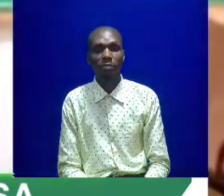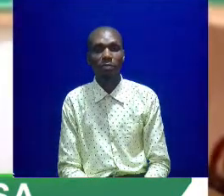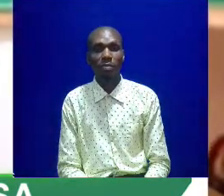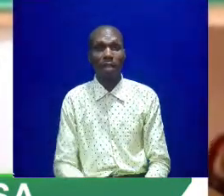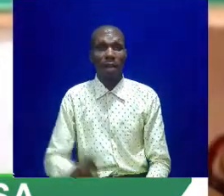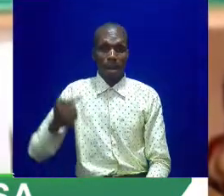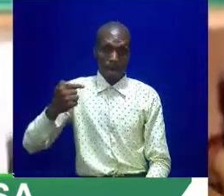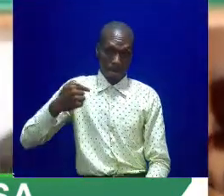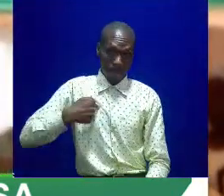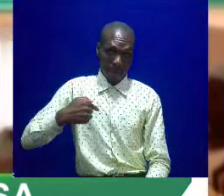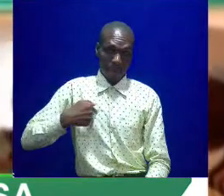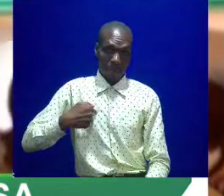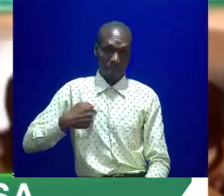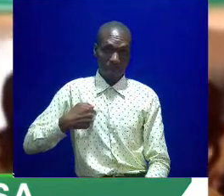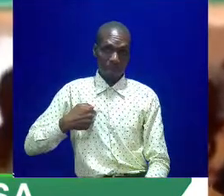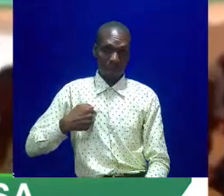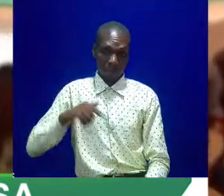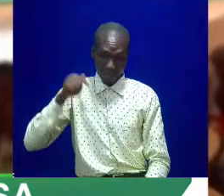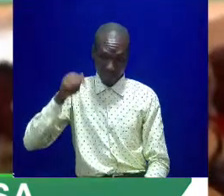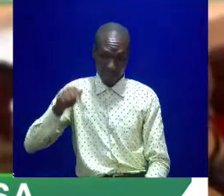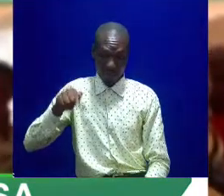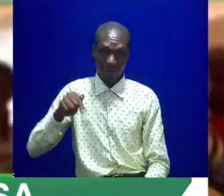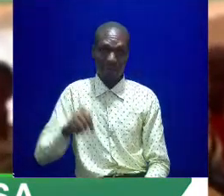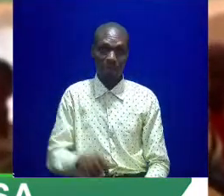Mili Manyata constituency